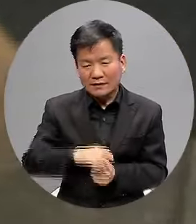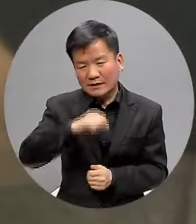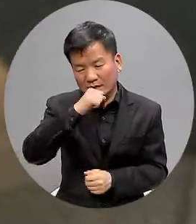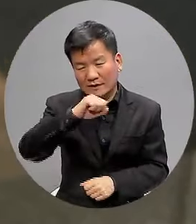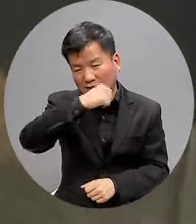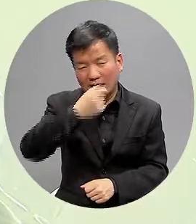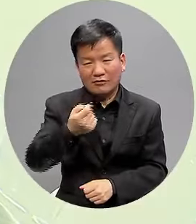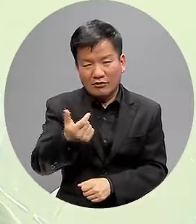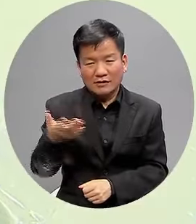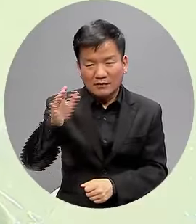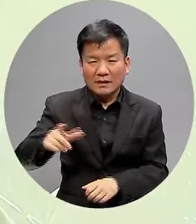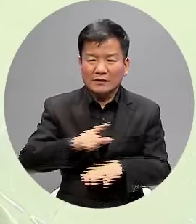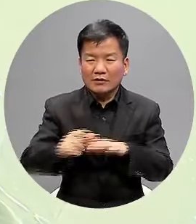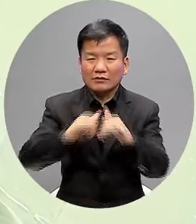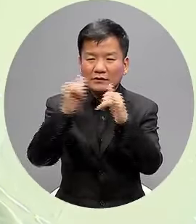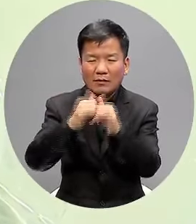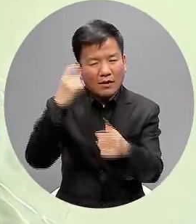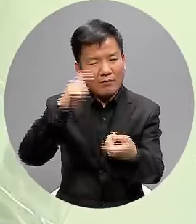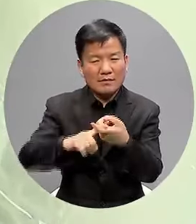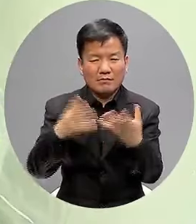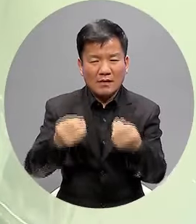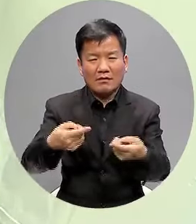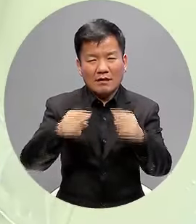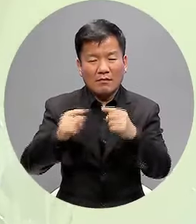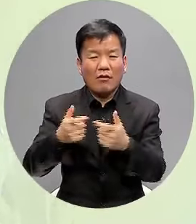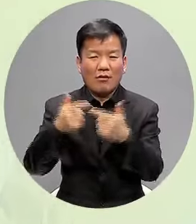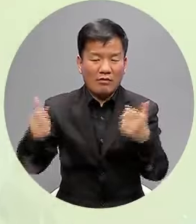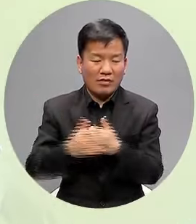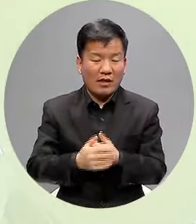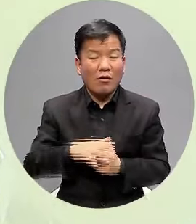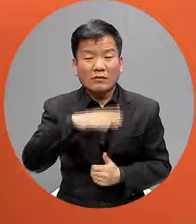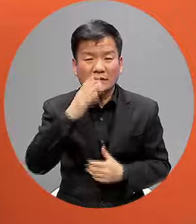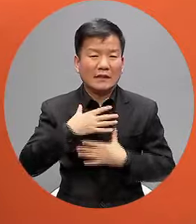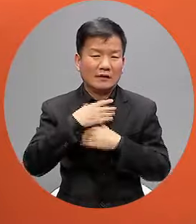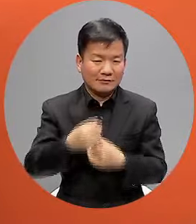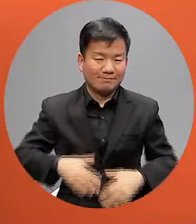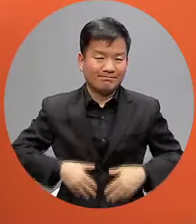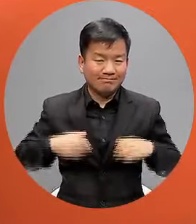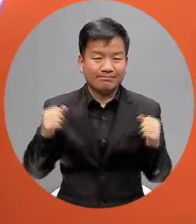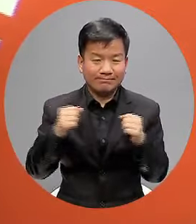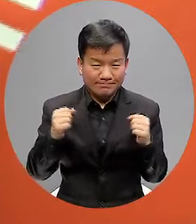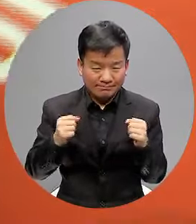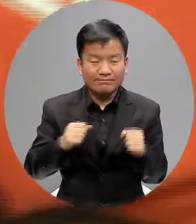예산에도 지역사회의 관심과 참여로 어르신들의 안전하고 따뜻한